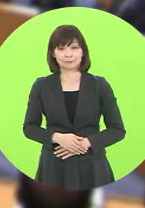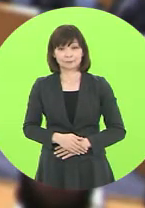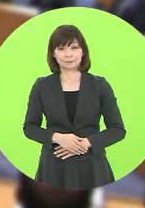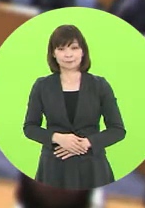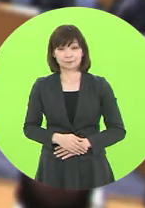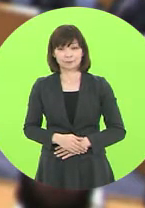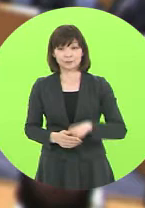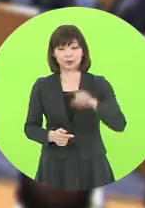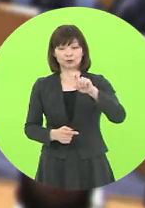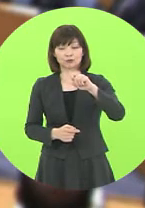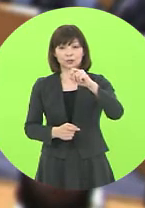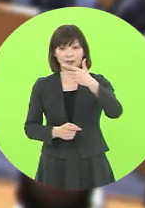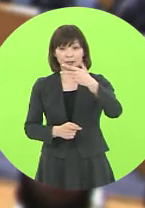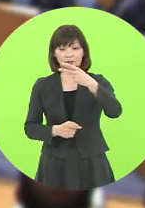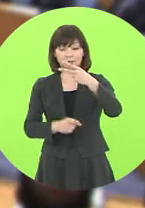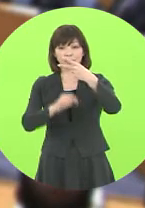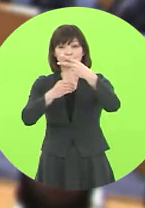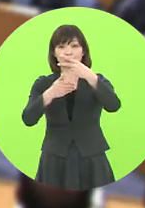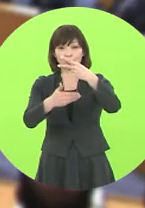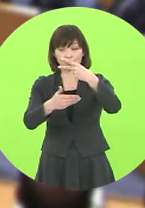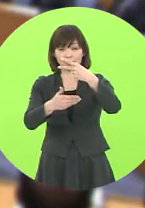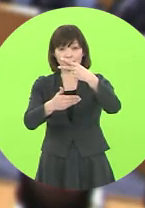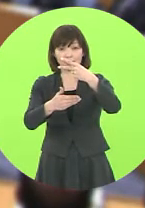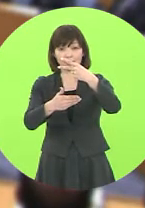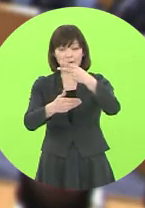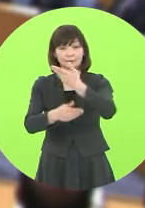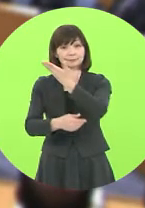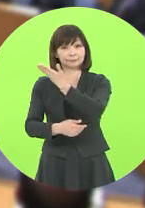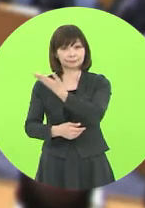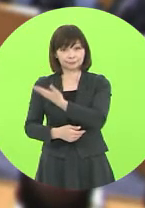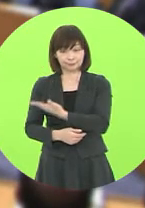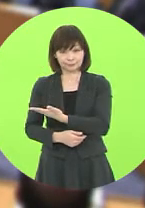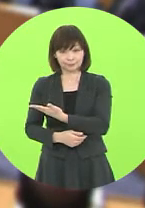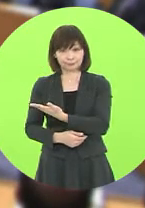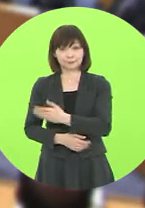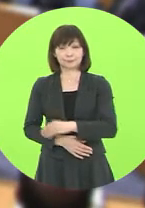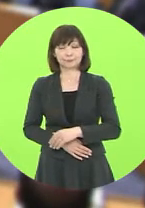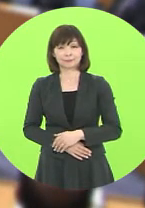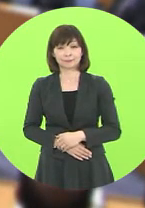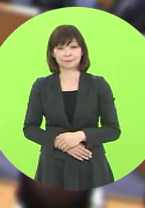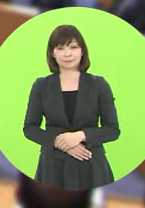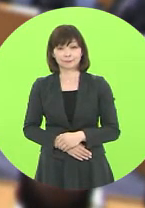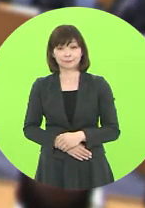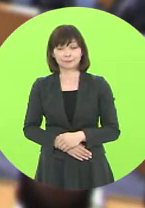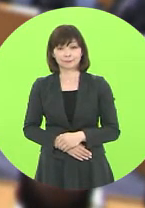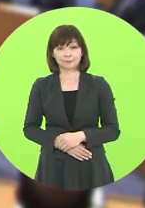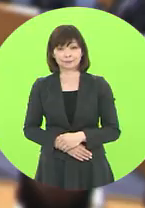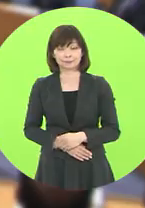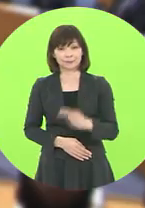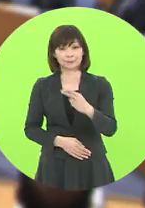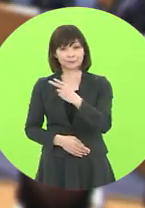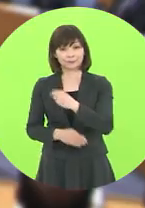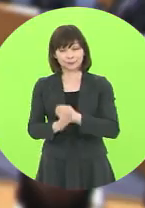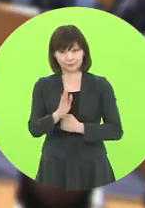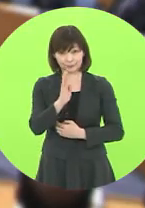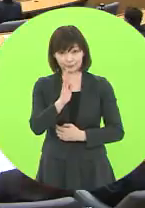は12月9日に行われたこちらの3つの質問です。それではご覧ください